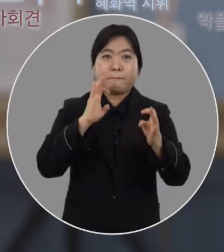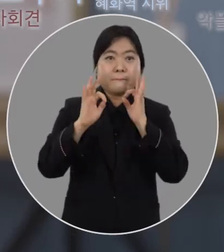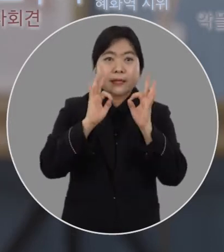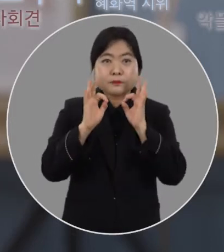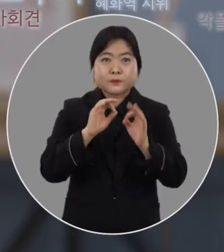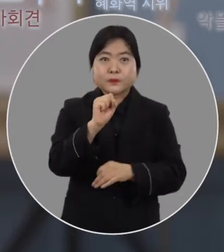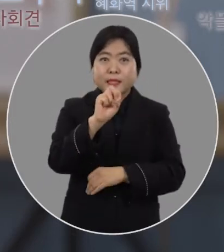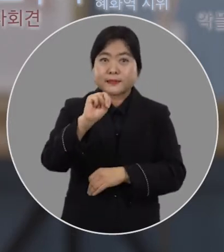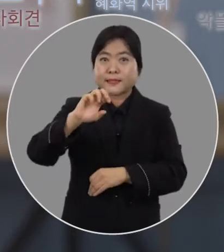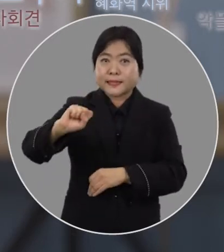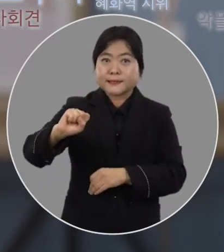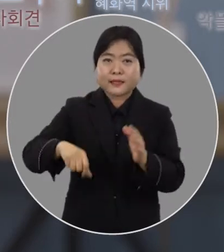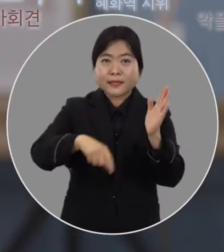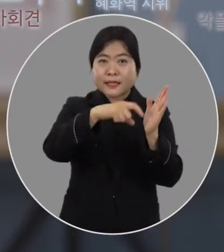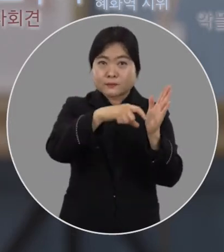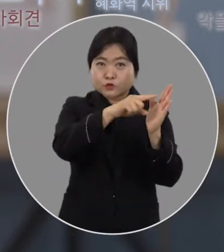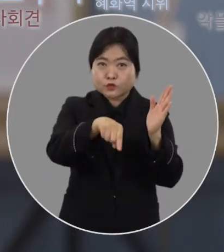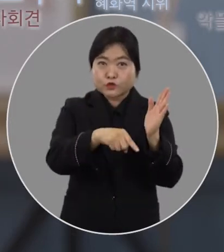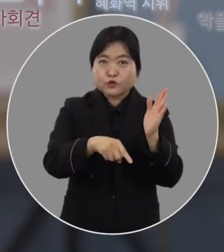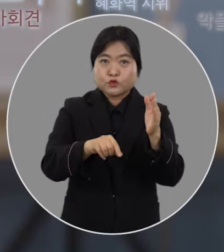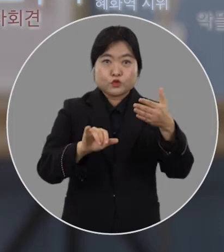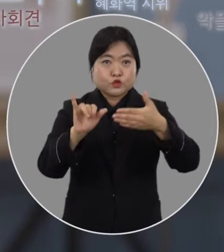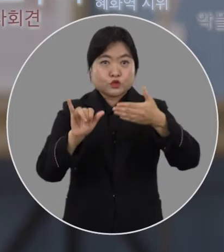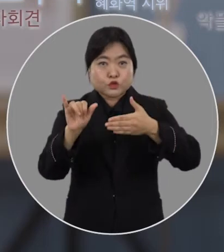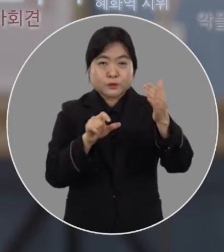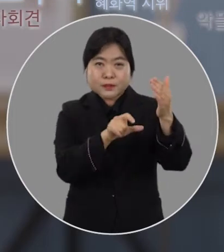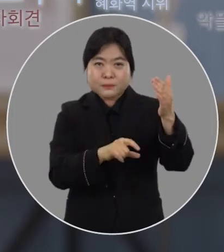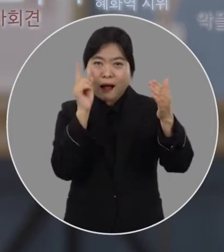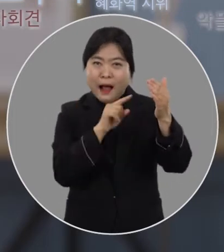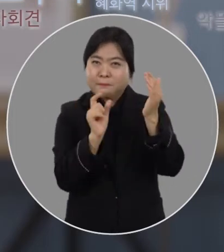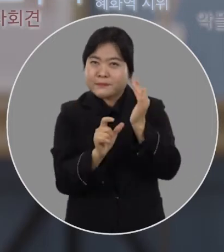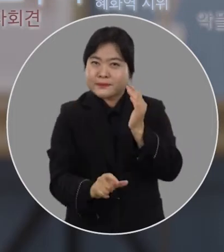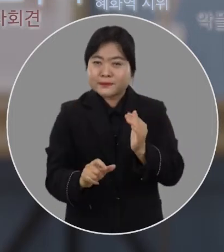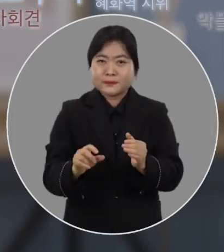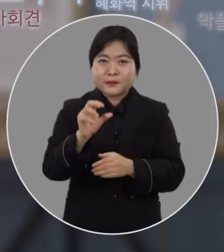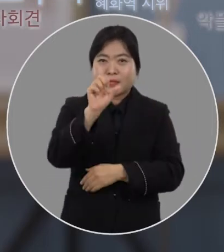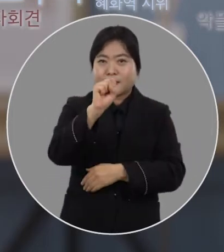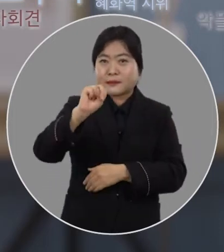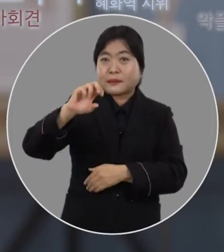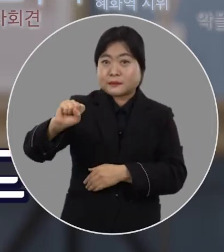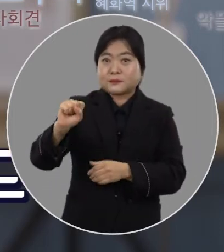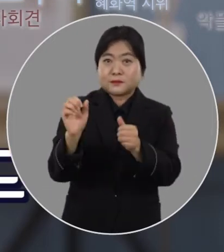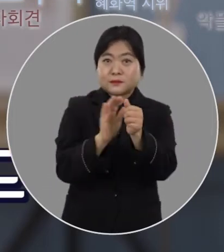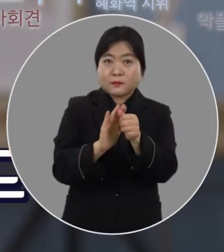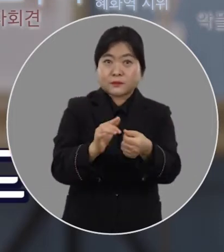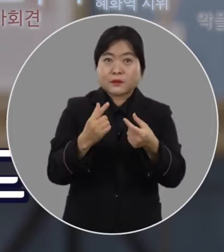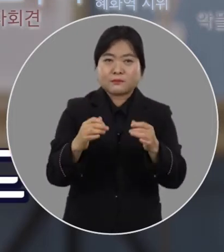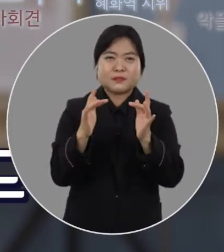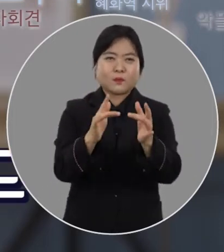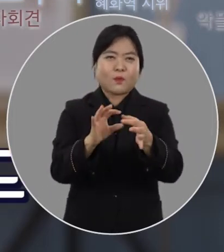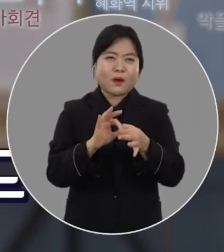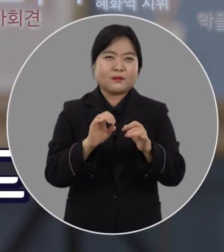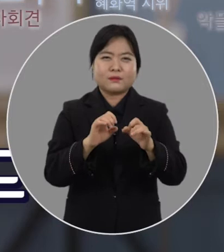페이스북, SNS, 게시물, 유튜브, 댓글, 악플, 사회 관계망 서비스처럼 인터넷과